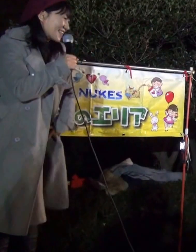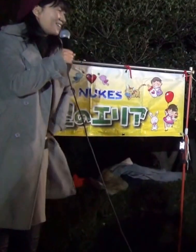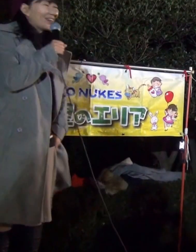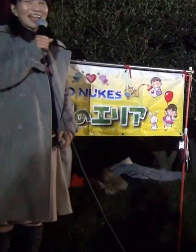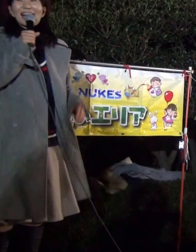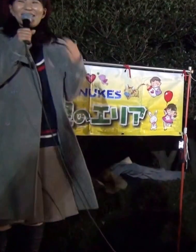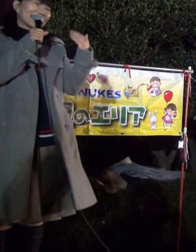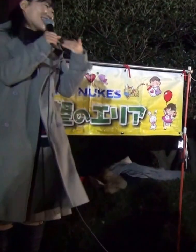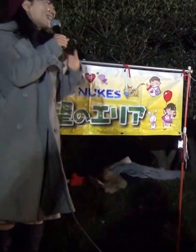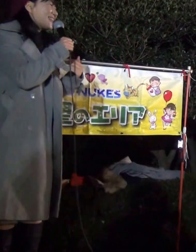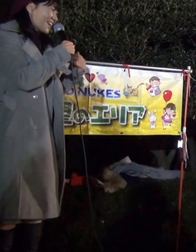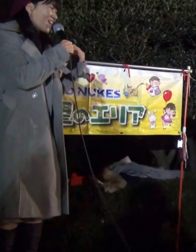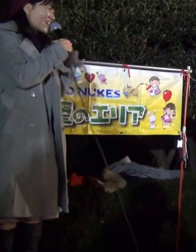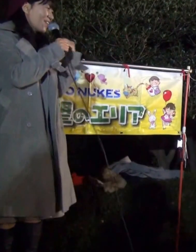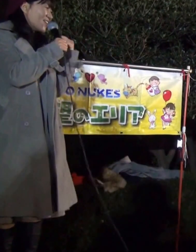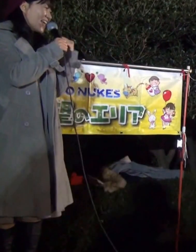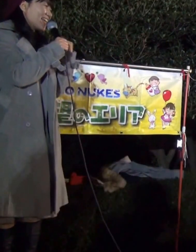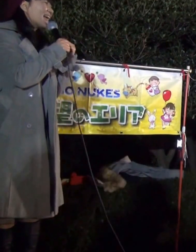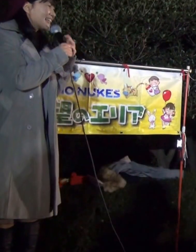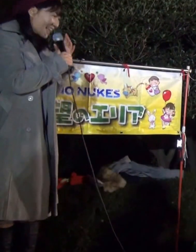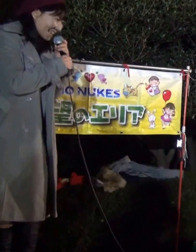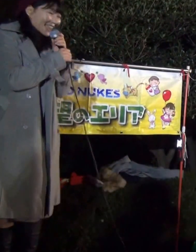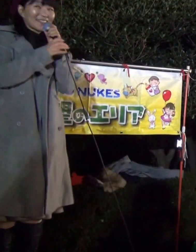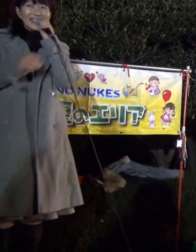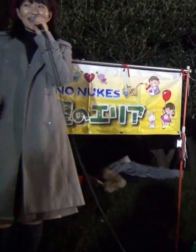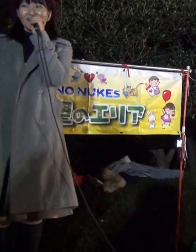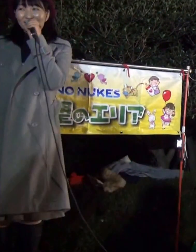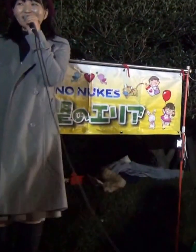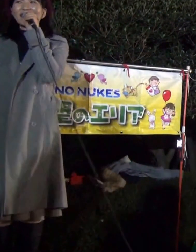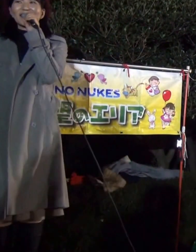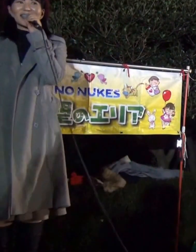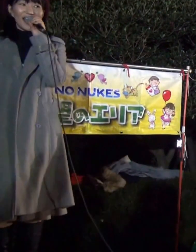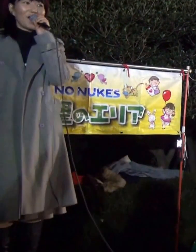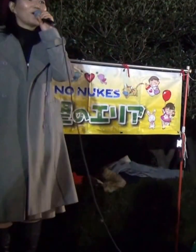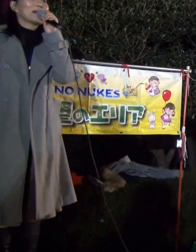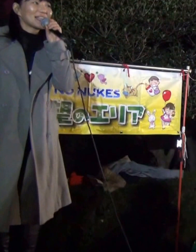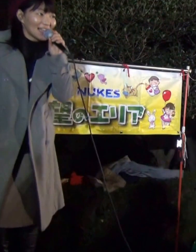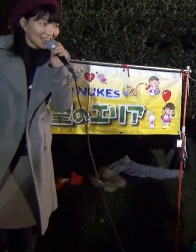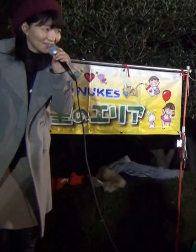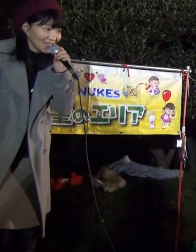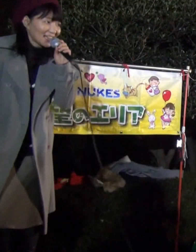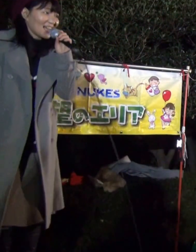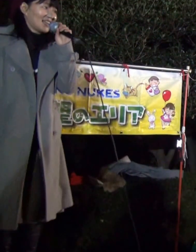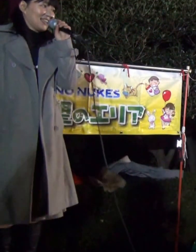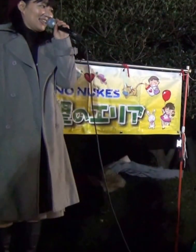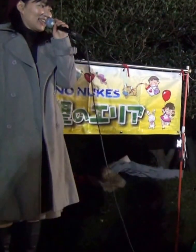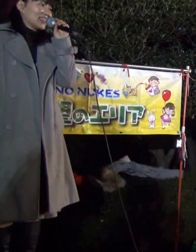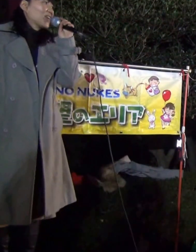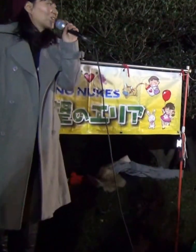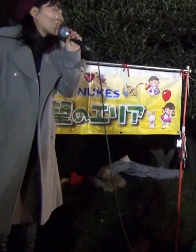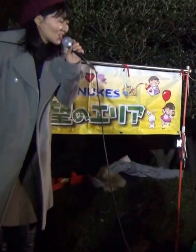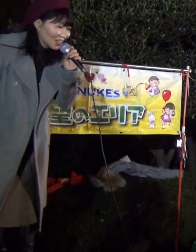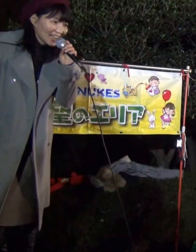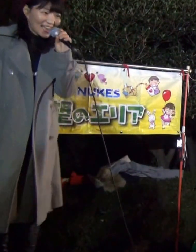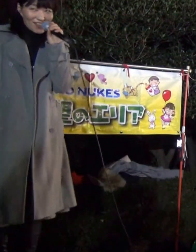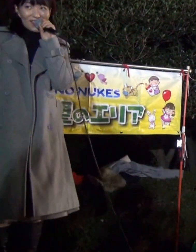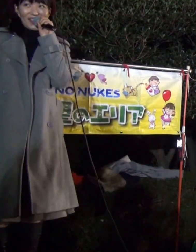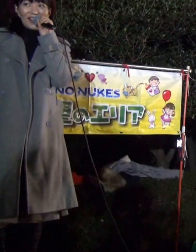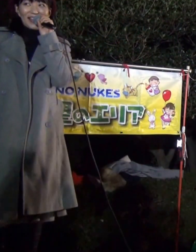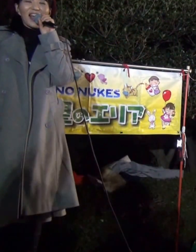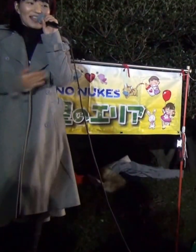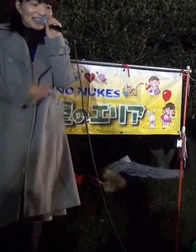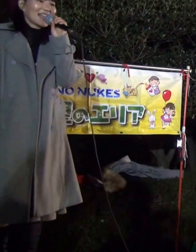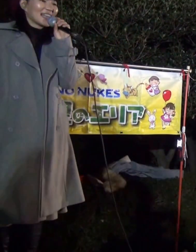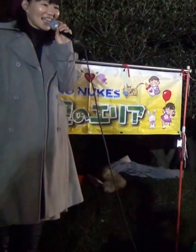えます。いや、もうなんか嬉しくって、今日希望のエリアにね来てくださって本当嬉しくって、お待たせいたしました、制服工場委員会